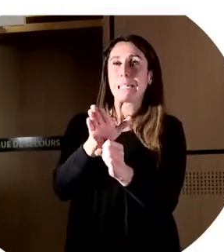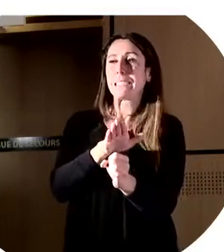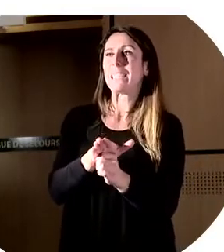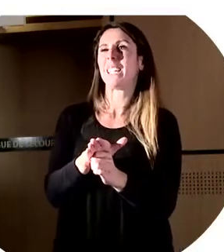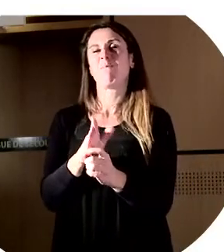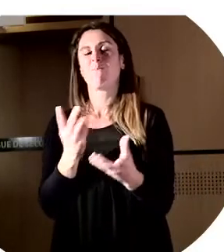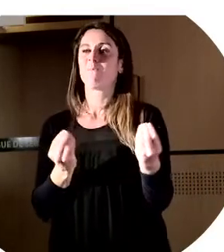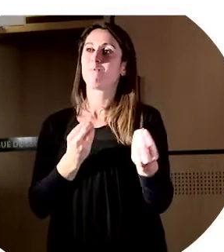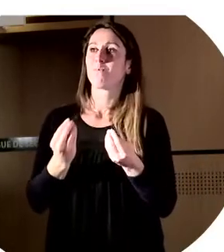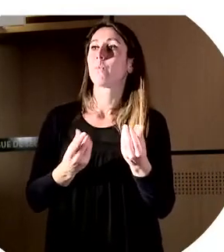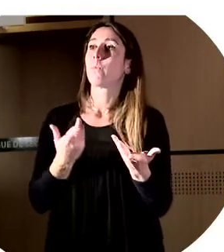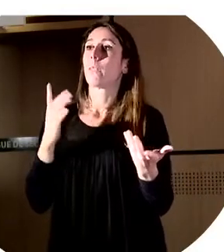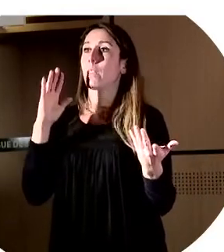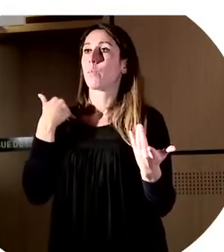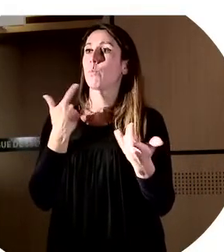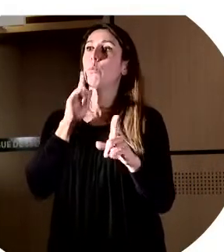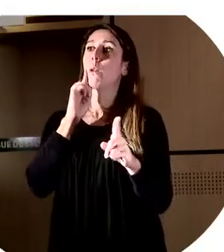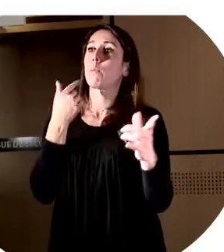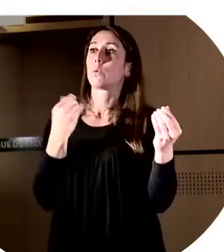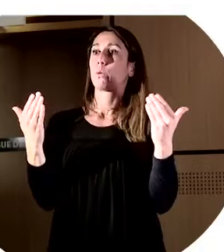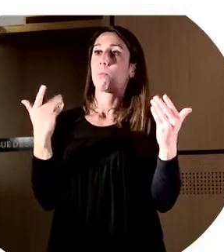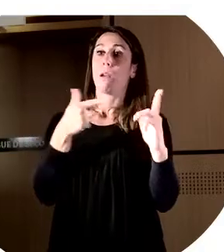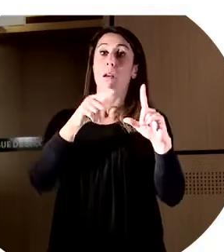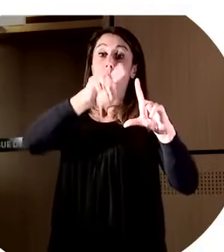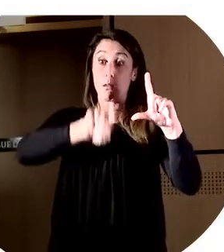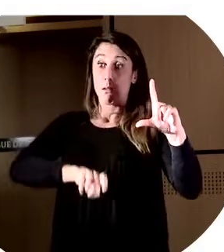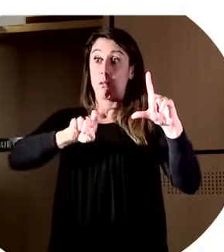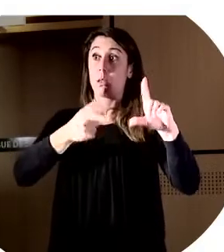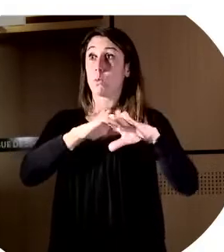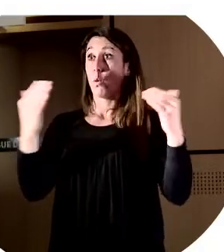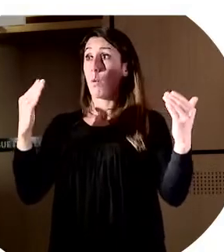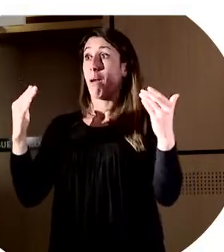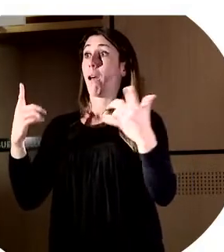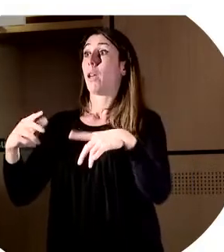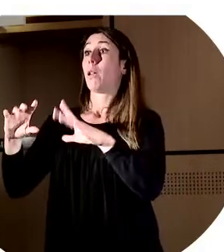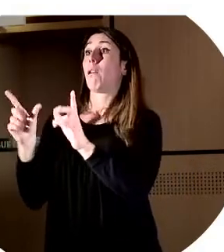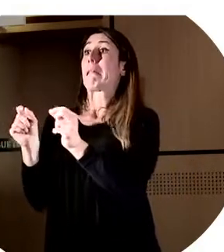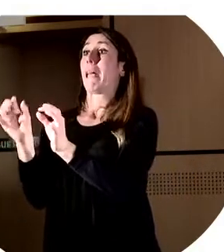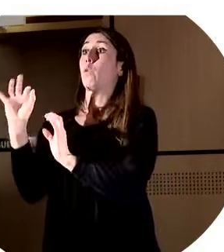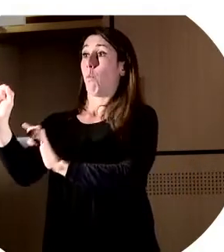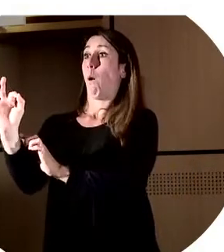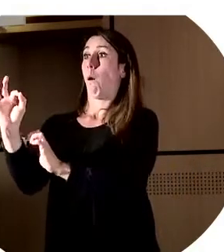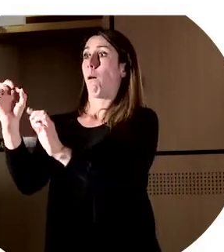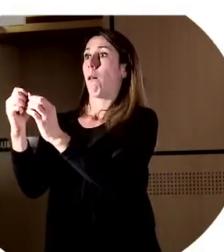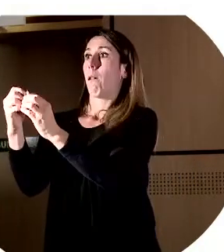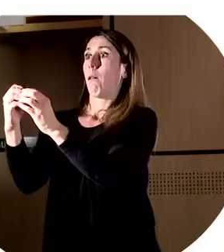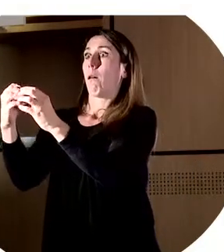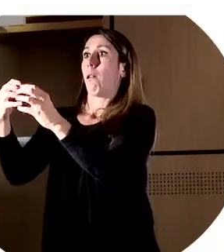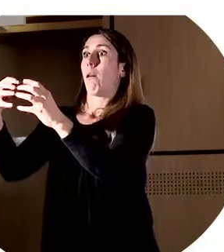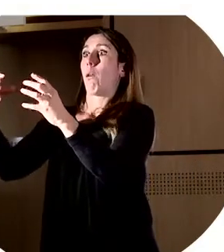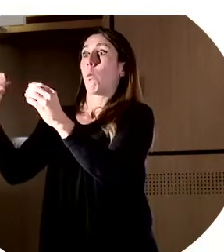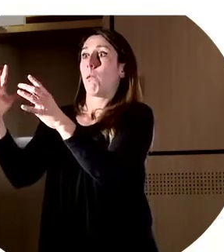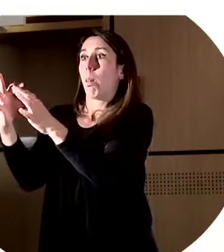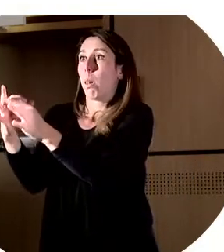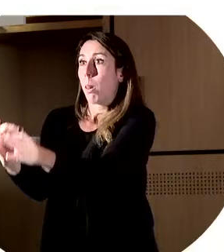passait au niveau de la régression tumorale. Et donc j'ai essayé d'aller plus loin. Et pour aller plus loin, il faut construire un nouveau